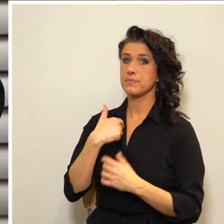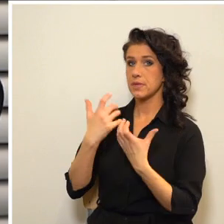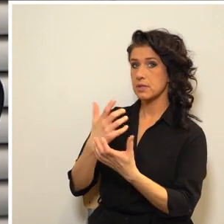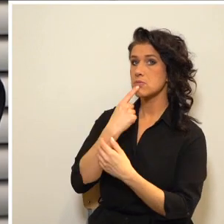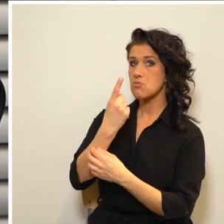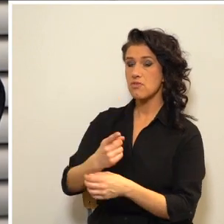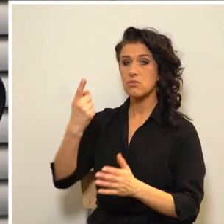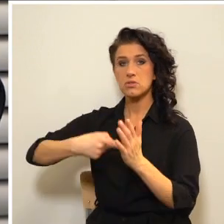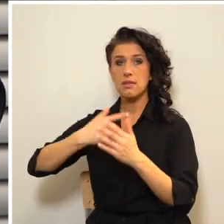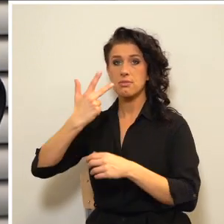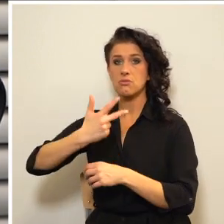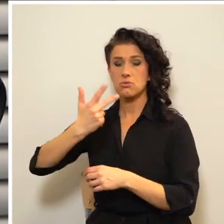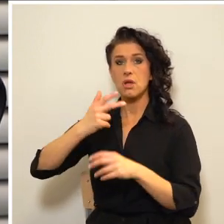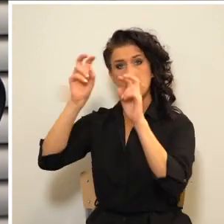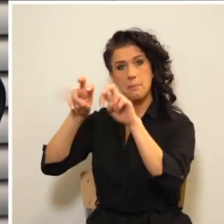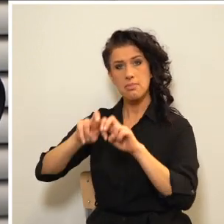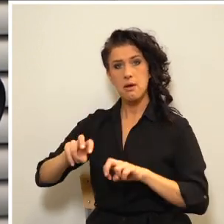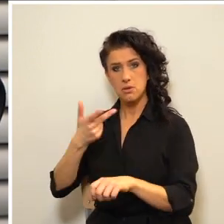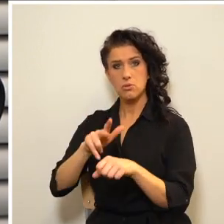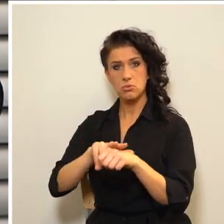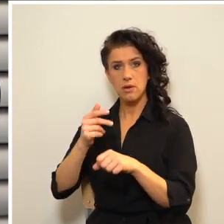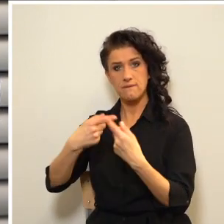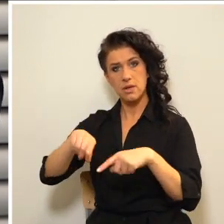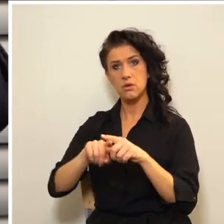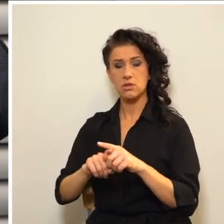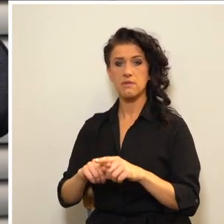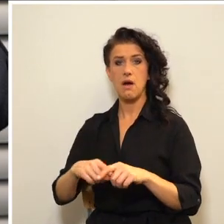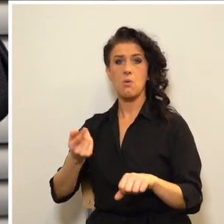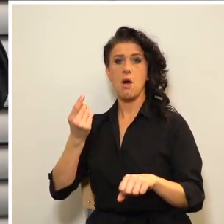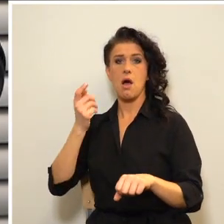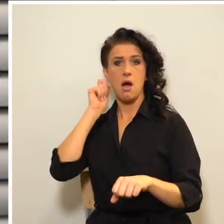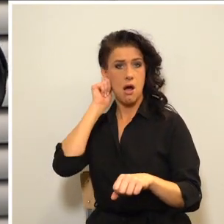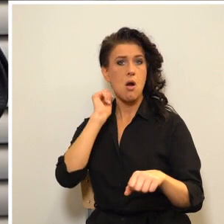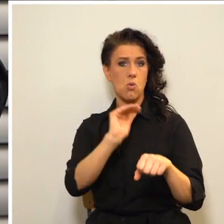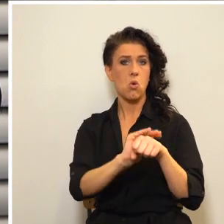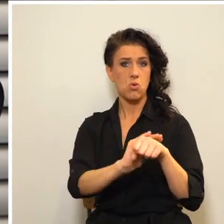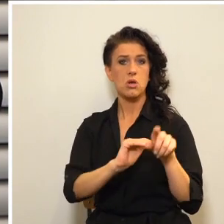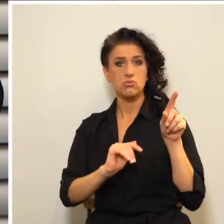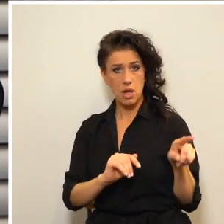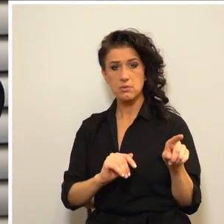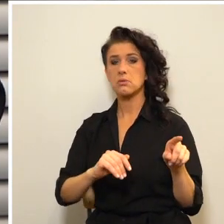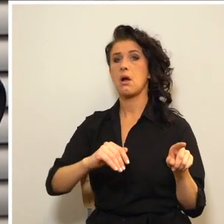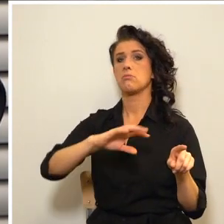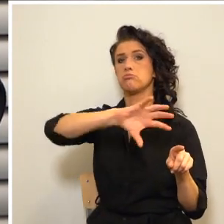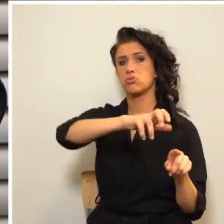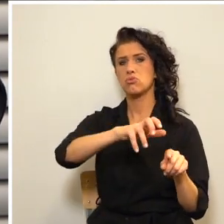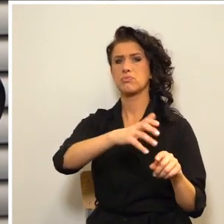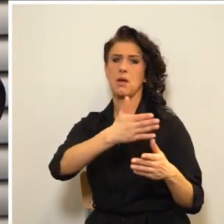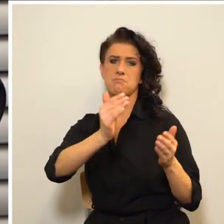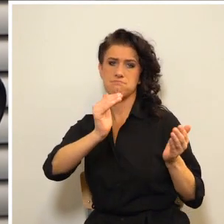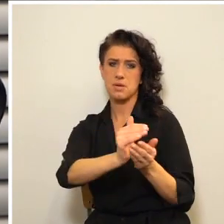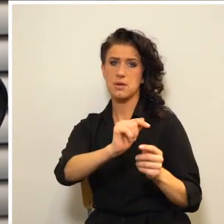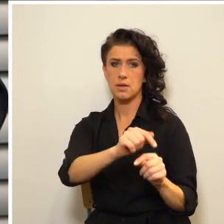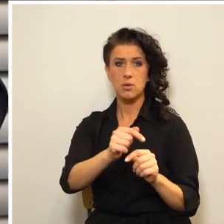który ostatnich trzech lat które robiła koleżanka to są badania jakościowe bo oczywiście to nie ma mowy o żadnych sondaży bo to są małe grupy chodzi o